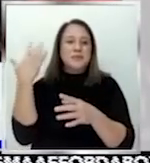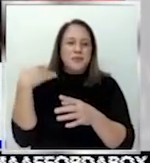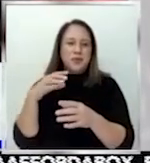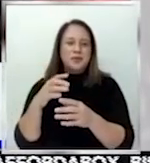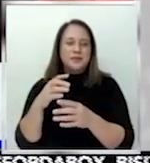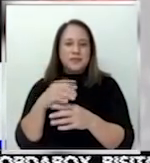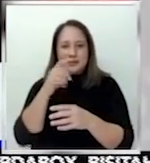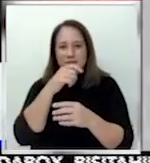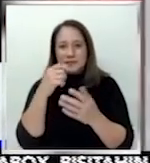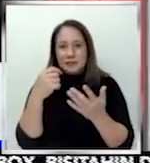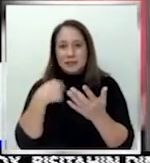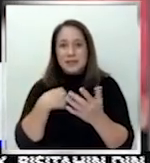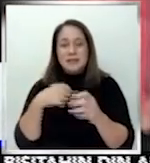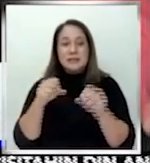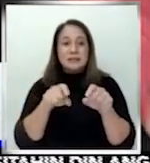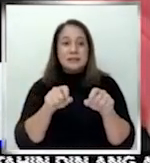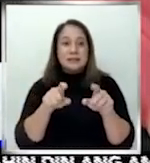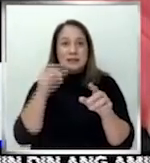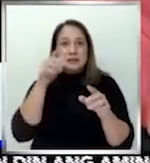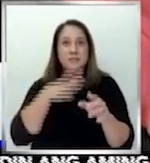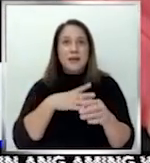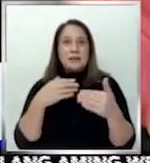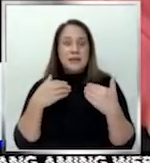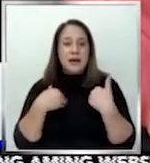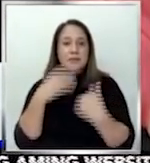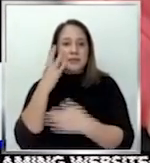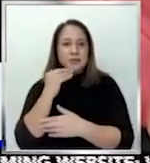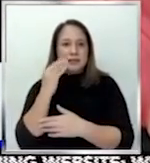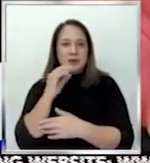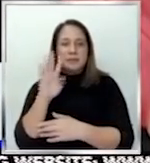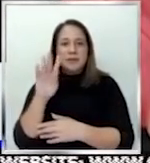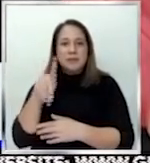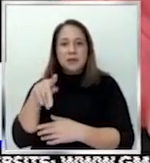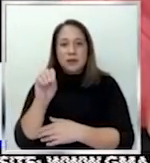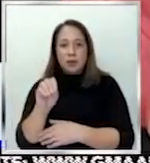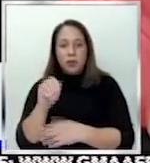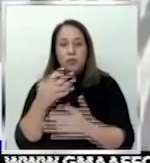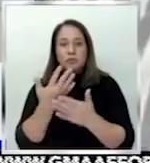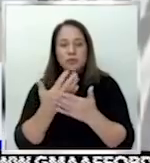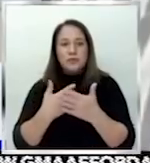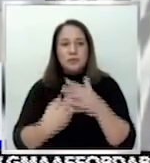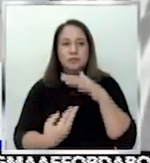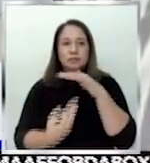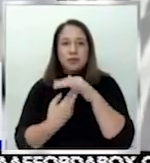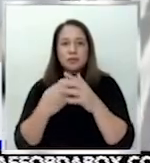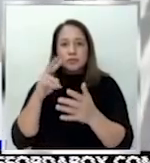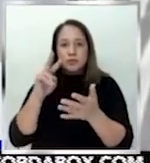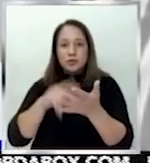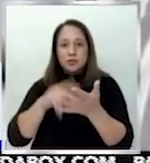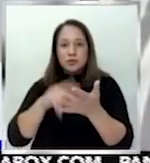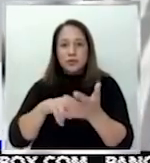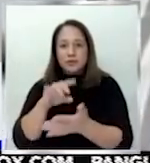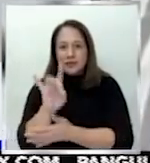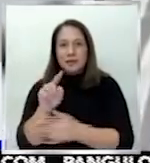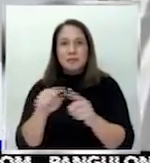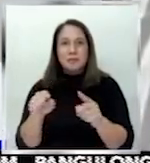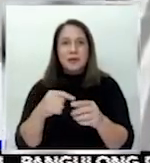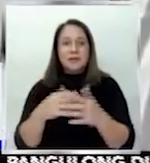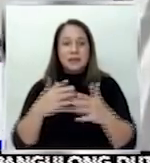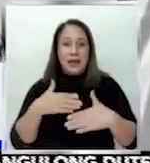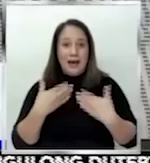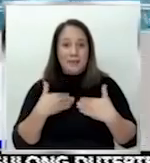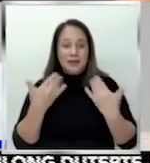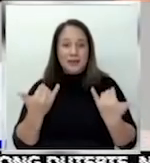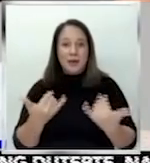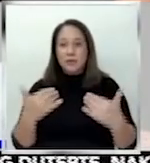naging salesman at nagkaroon din ng karanasan sa BPO bago tuluyang magretiro noong 2008. Pero ang ikinasasaya niya ngayong mga kabataan ang